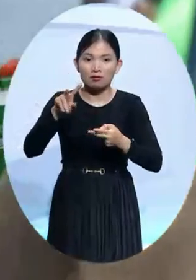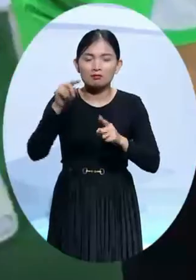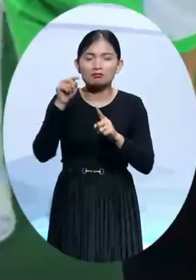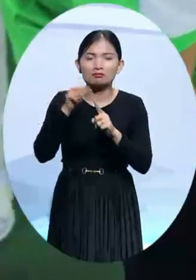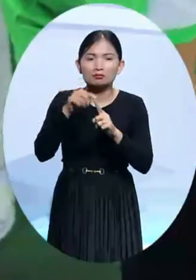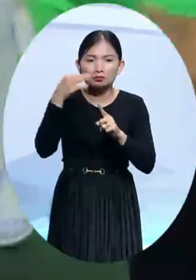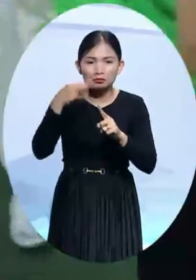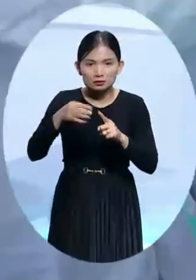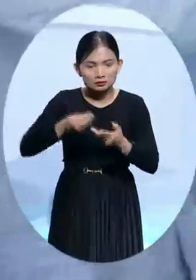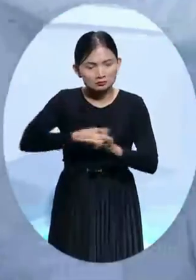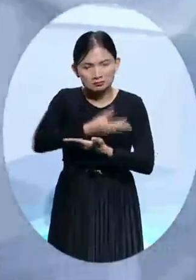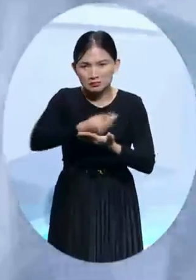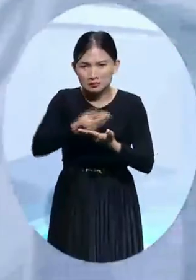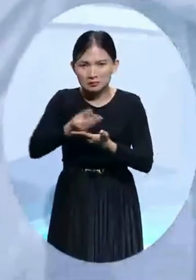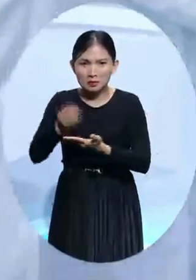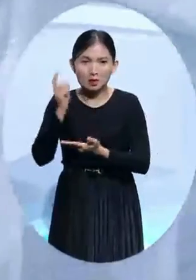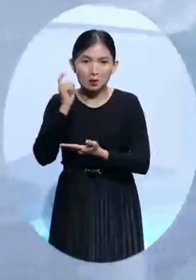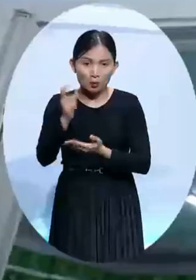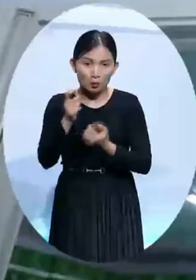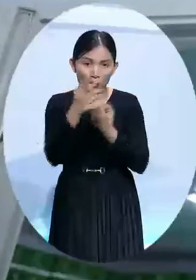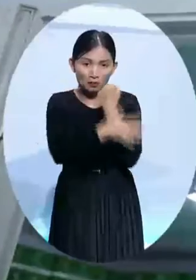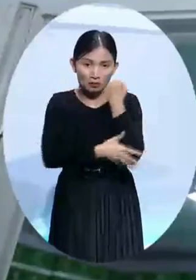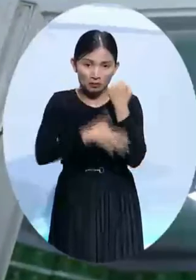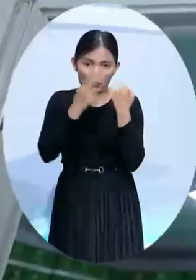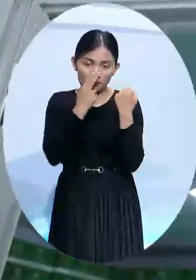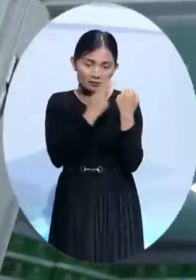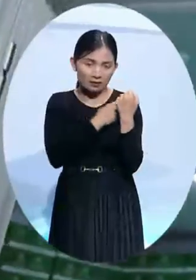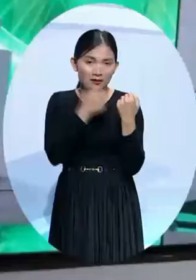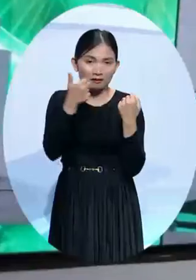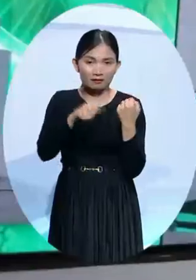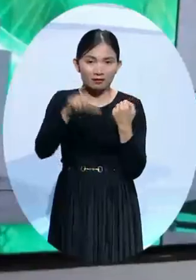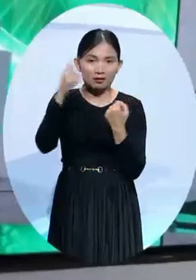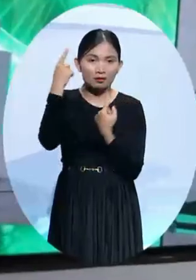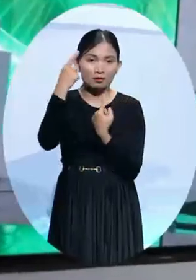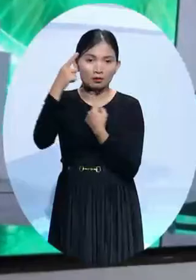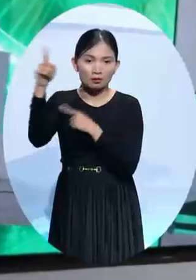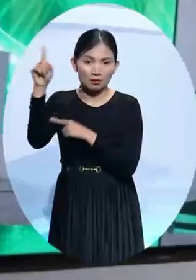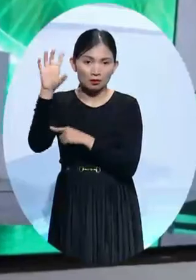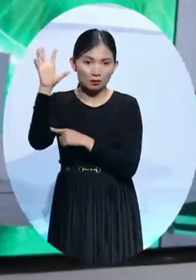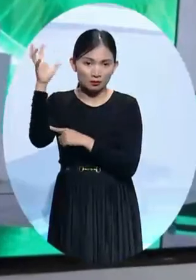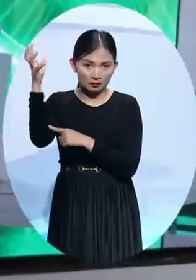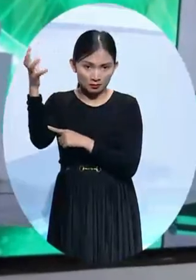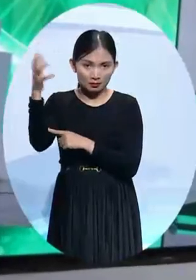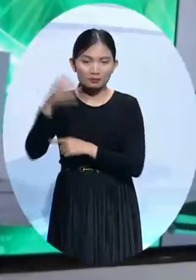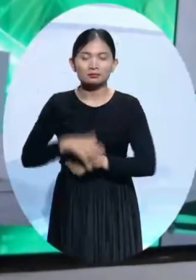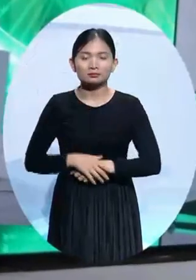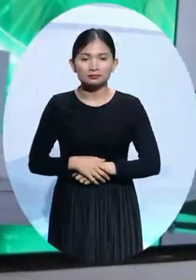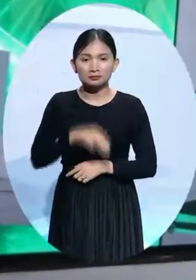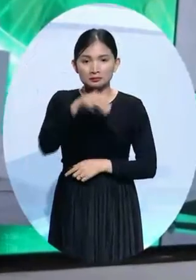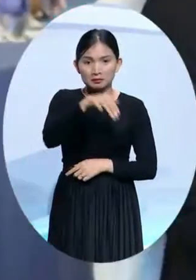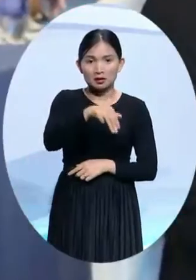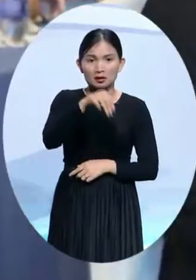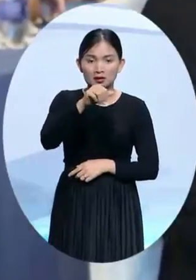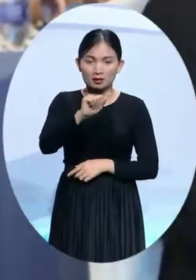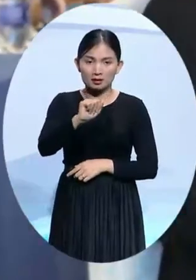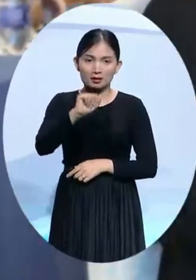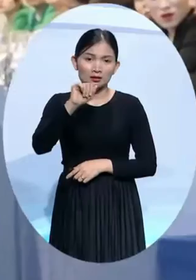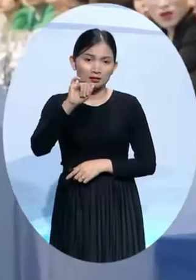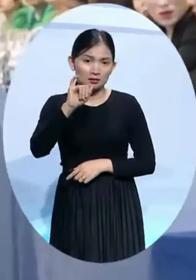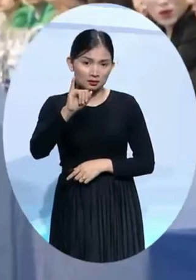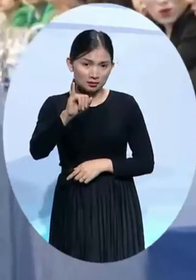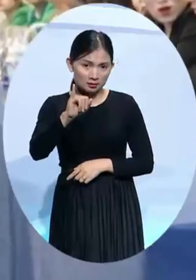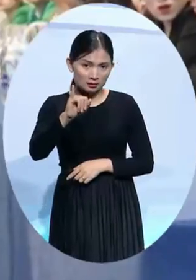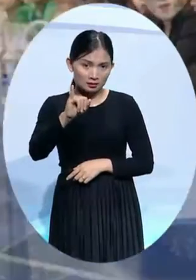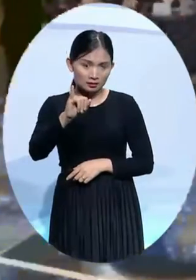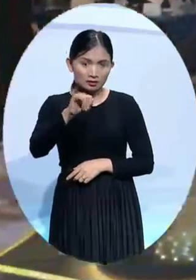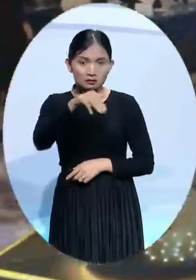thụ sản phẩm trong và ngoài nước. Đầu năm 2022, công ty MAI Việt Nam cũng đã hoàn thành việc đổi mới toàn diện bộ nhận